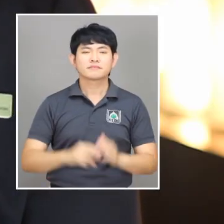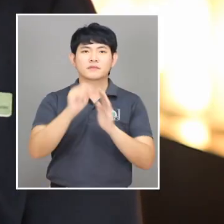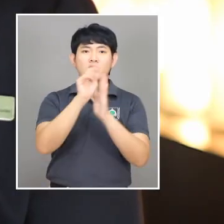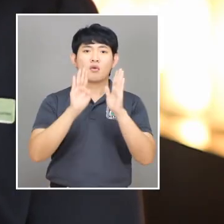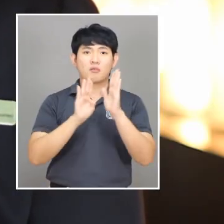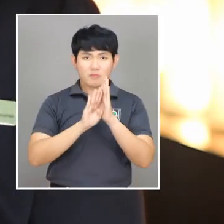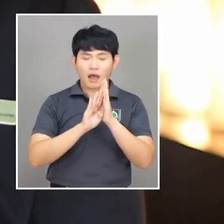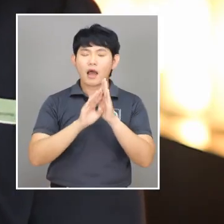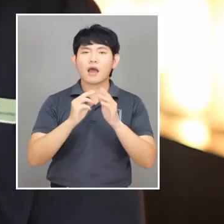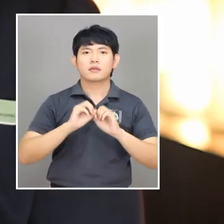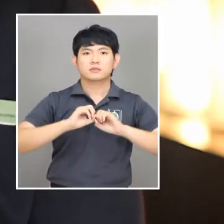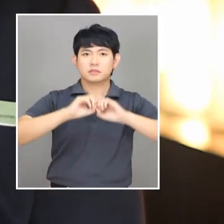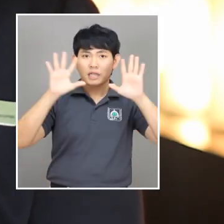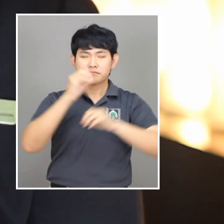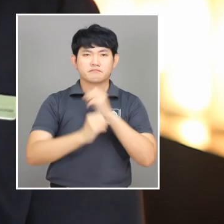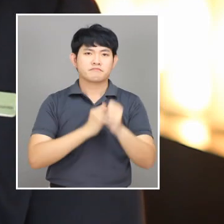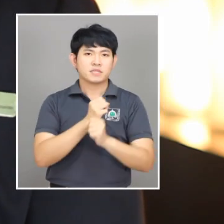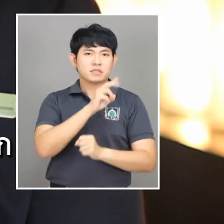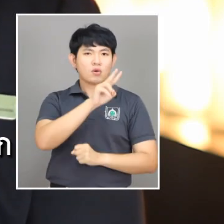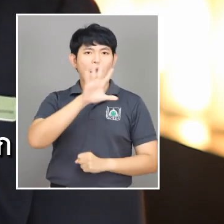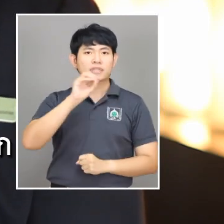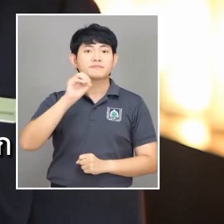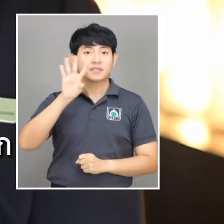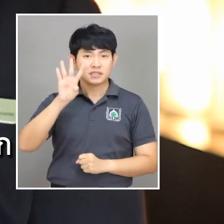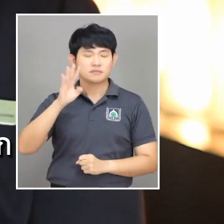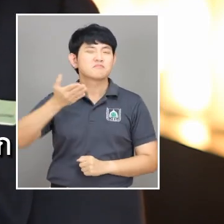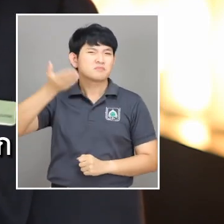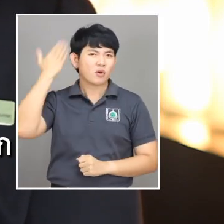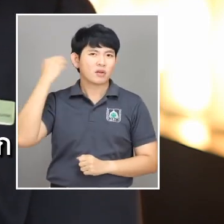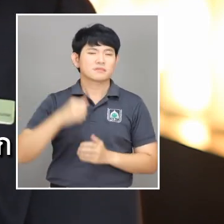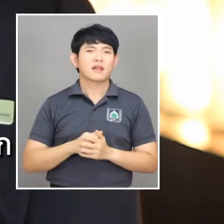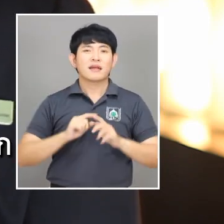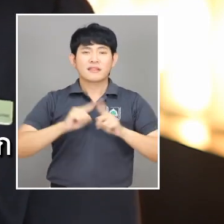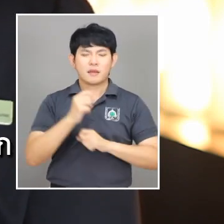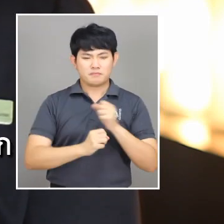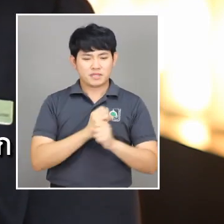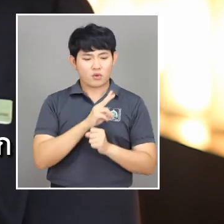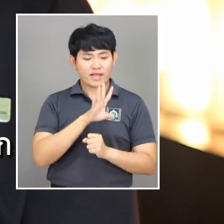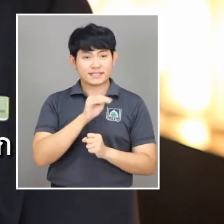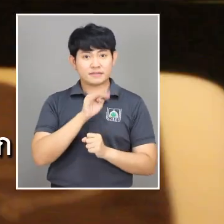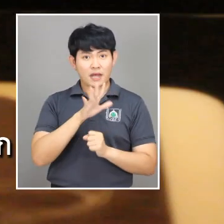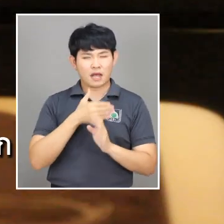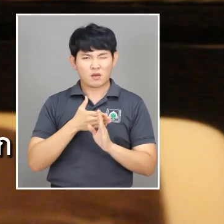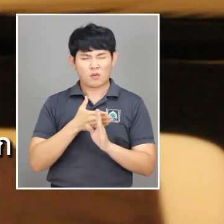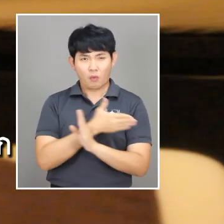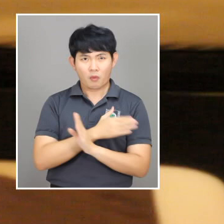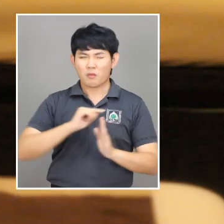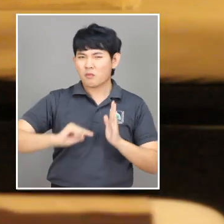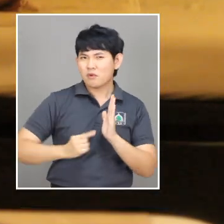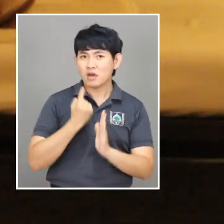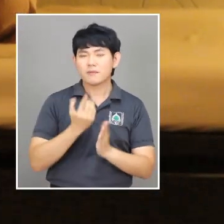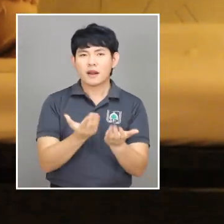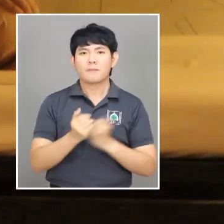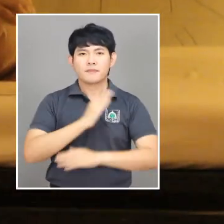ามีเป็นรูปธรรมเมื่อปี2554ค่ะแต่ก่อนหน้านี้เนี่ยเมื่อปี2545เราเริ่มรับคนพิการคนแรกเข้ามาทำงาน